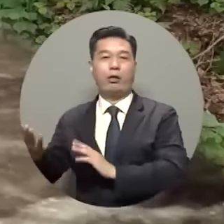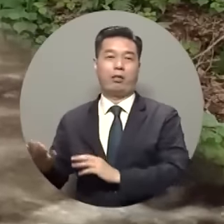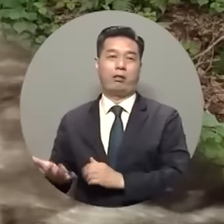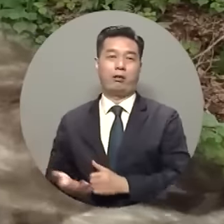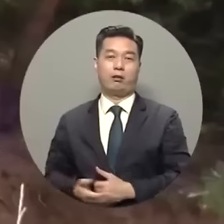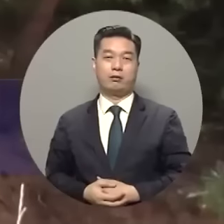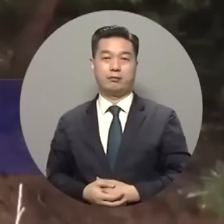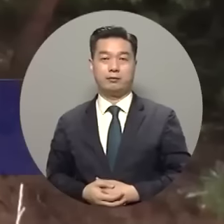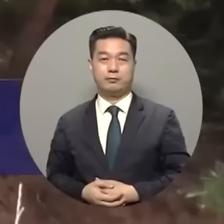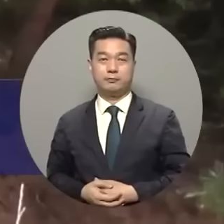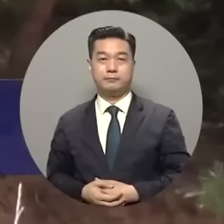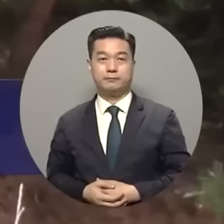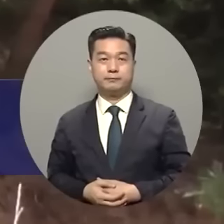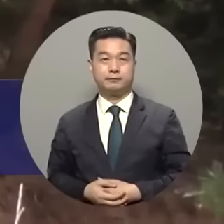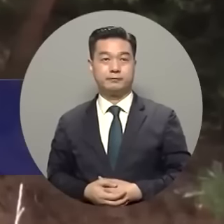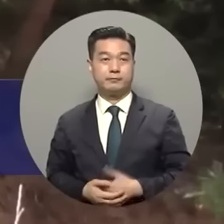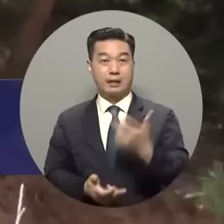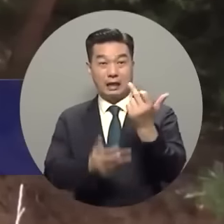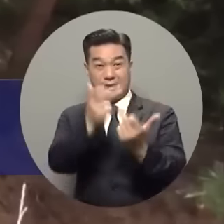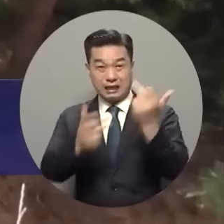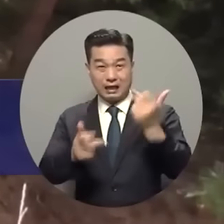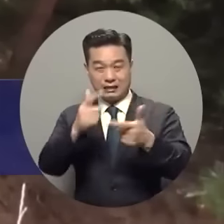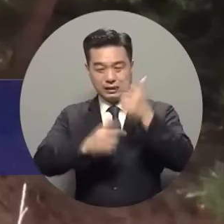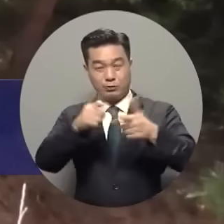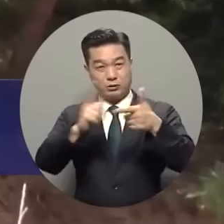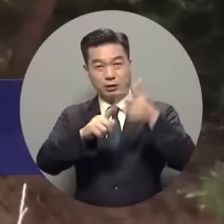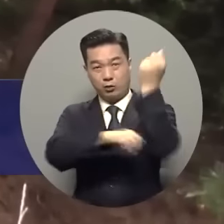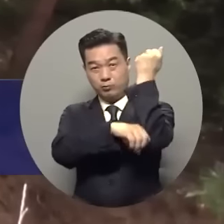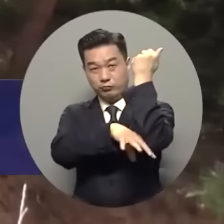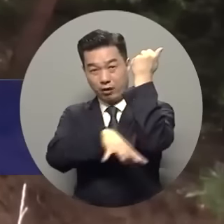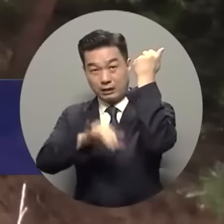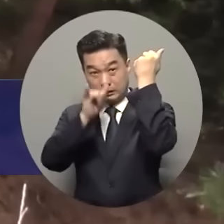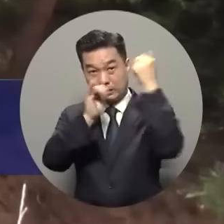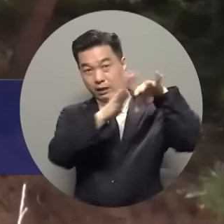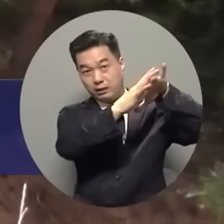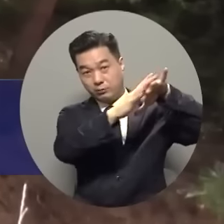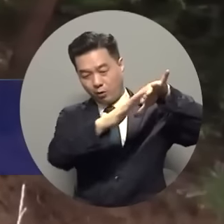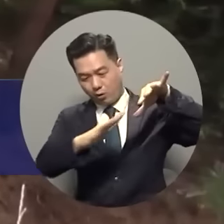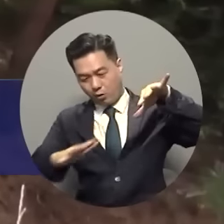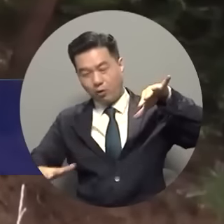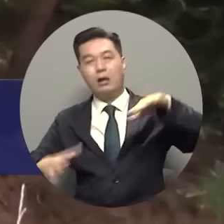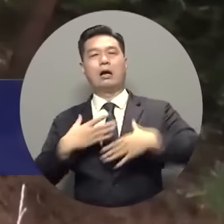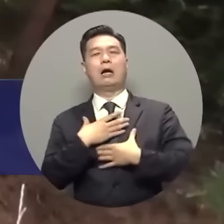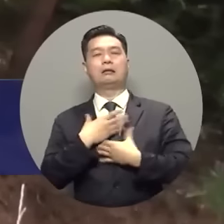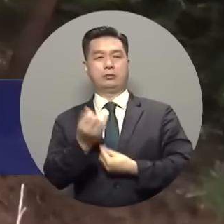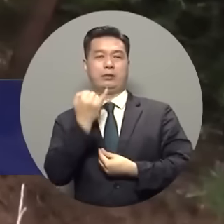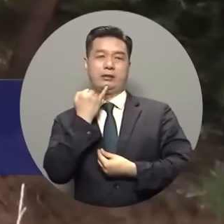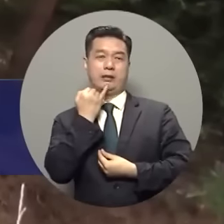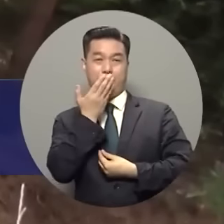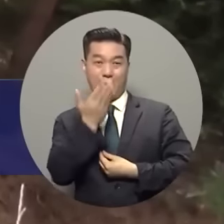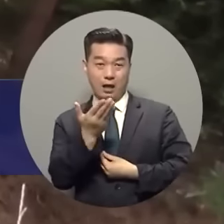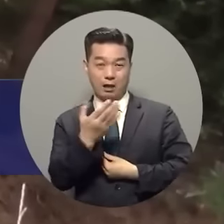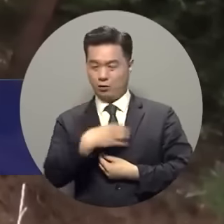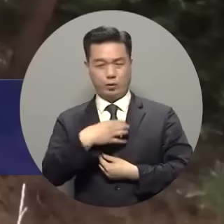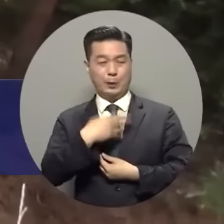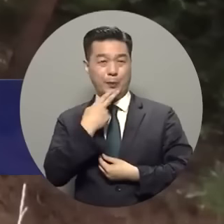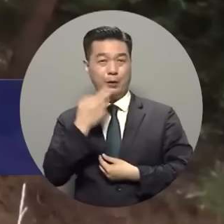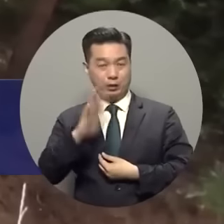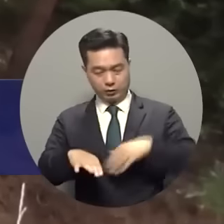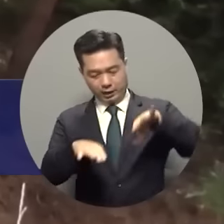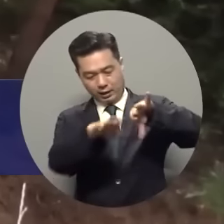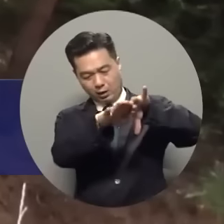없습니다 산에 그냥 나무가 그대로 있을 때는이 경사면을 따라 집안이 안정돼 있고 산사태 이염이 거의 없는데 이것을